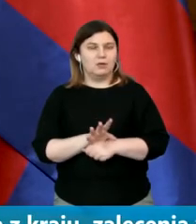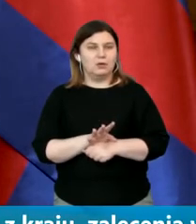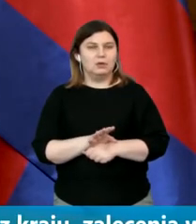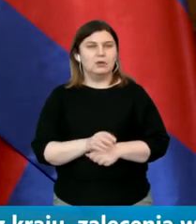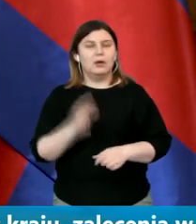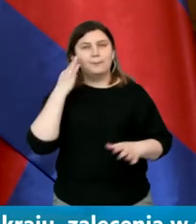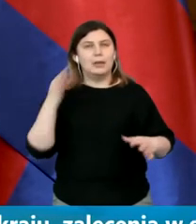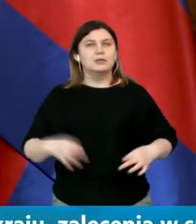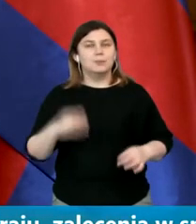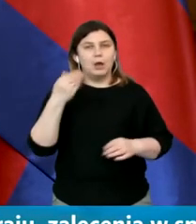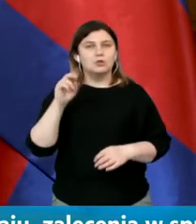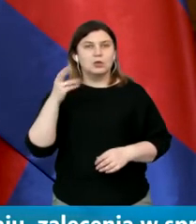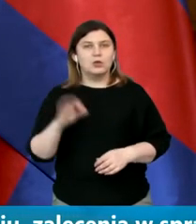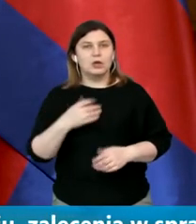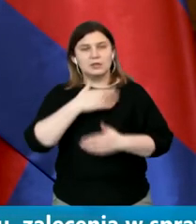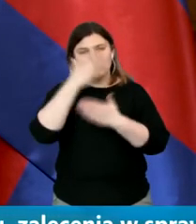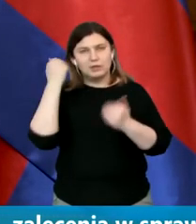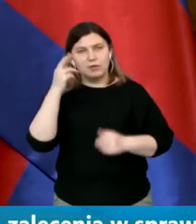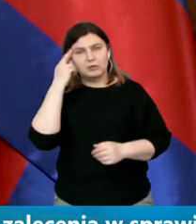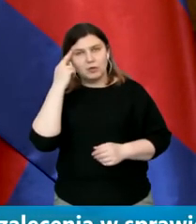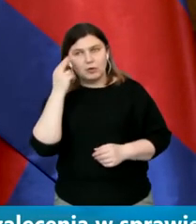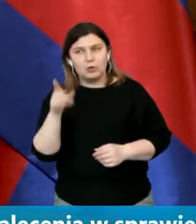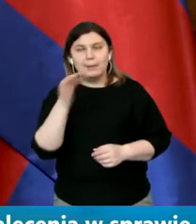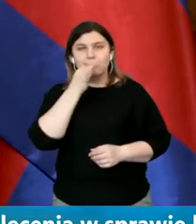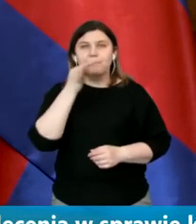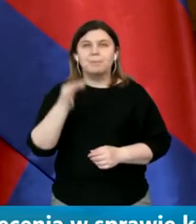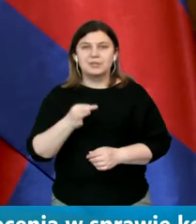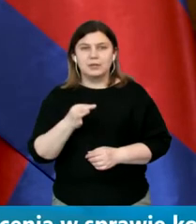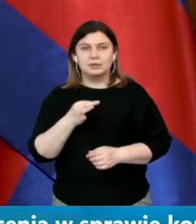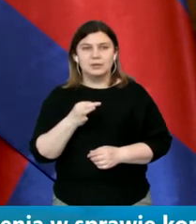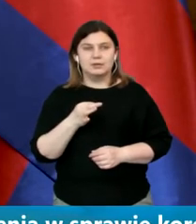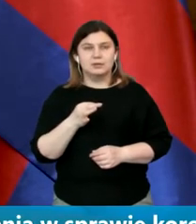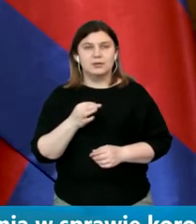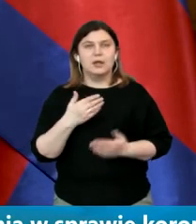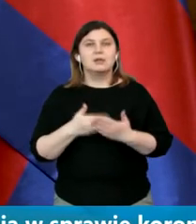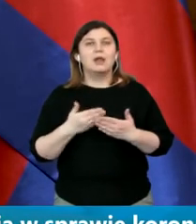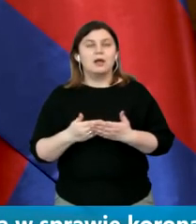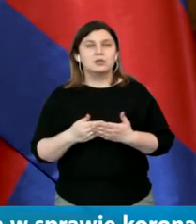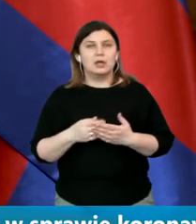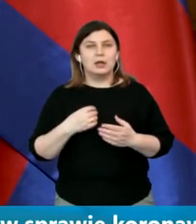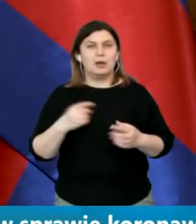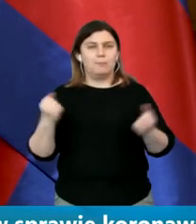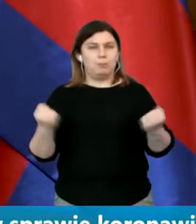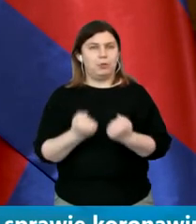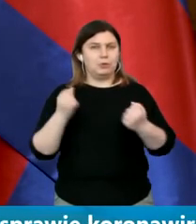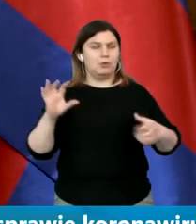Pani Moniko, nie wiem, czy dobrze rozumiem pytanie, dlatego postaramy się z Panią